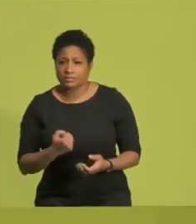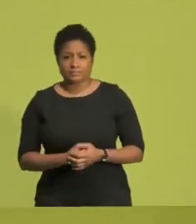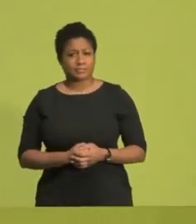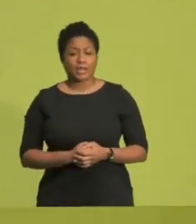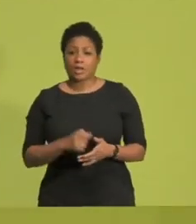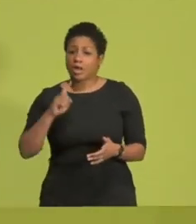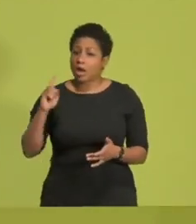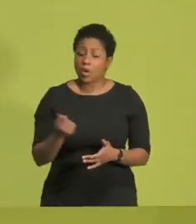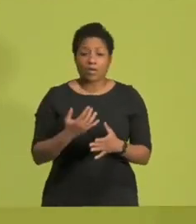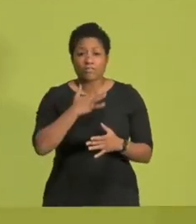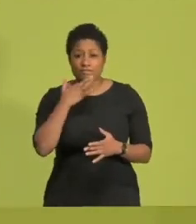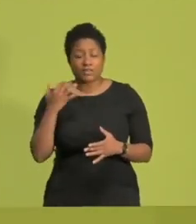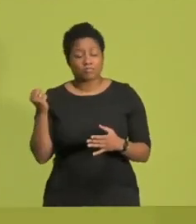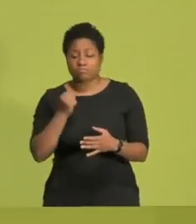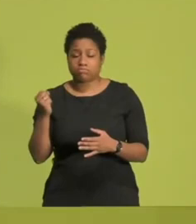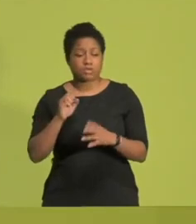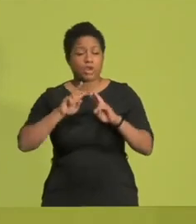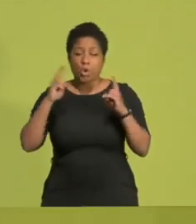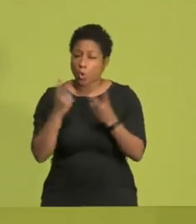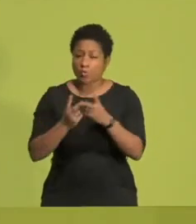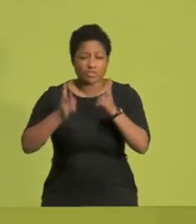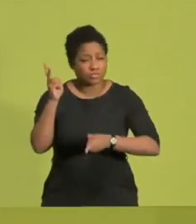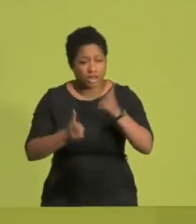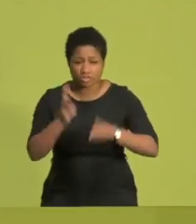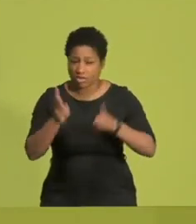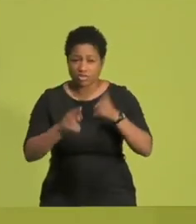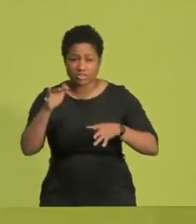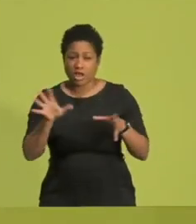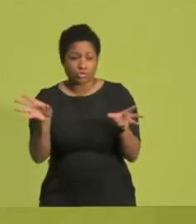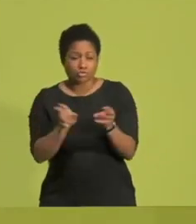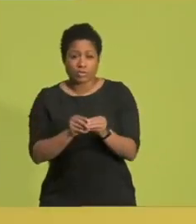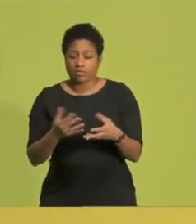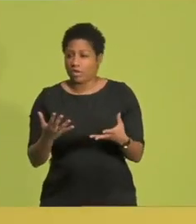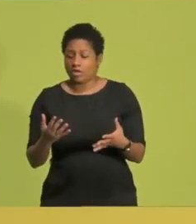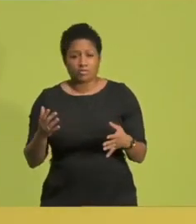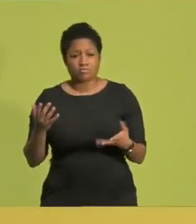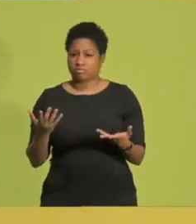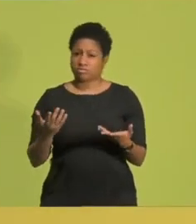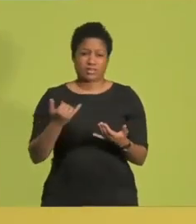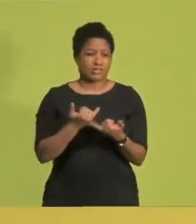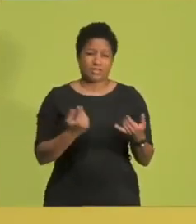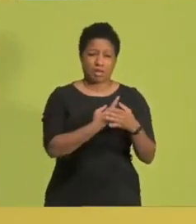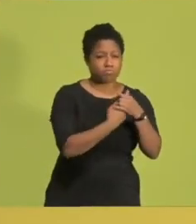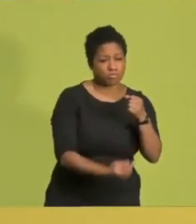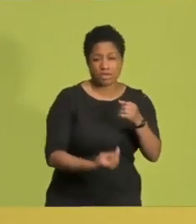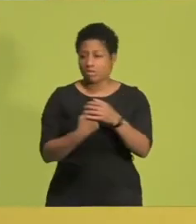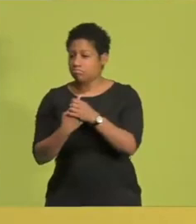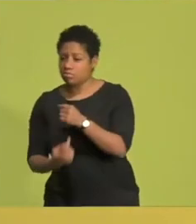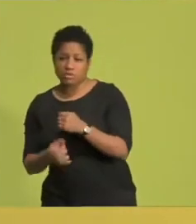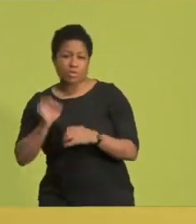sie große Umweltschäden. Das ist so. Und wenn man beides zusammennimmt, dann haben wir eine Lose-Lose-Situation für